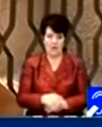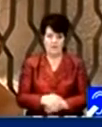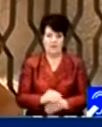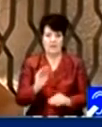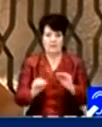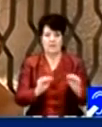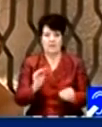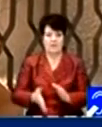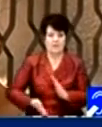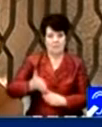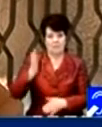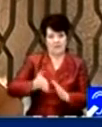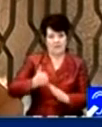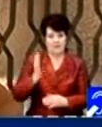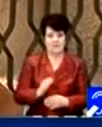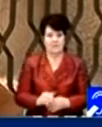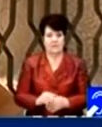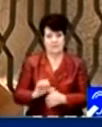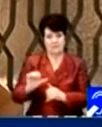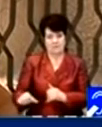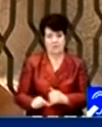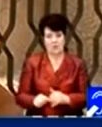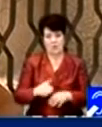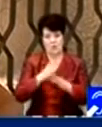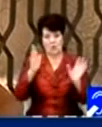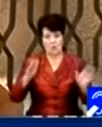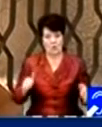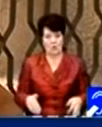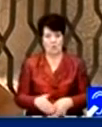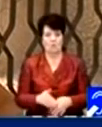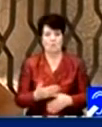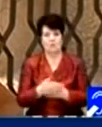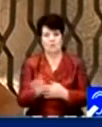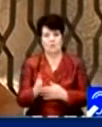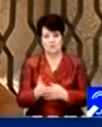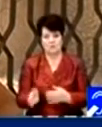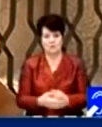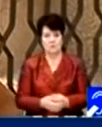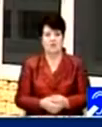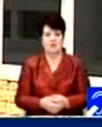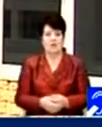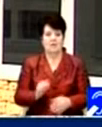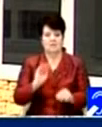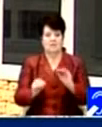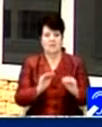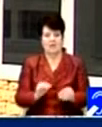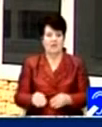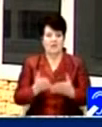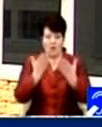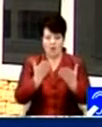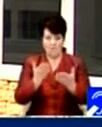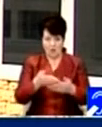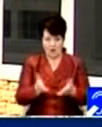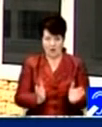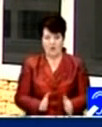instalarea unor pereți separatori cu ușe, acele cabine care ar oferi intimitate, instalarea lavoarelor. Sunt și instituții care au